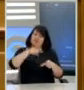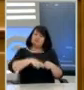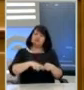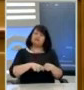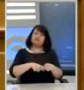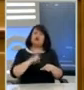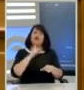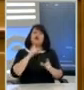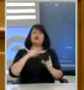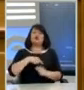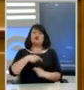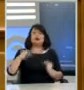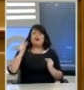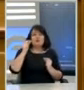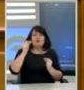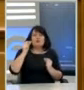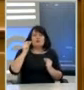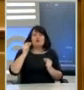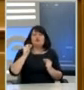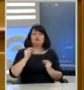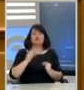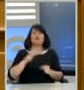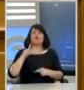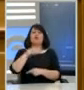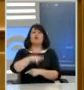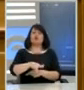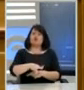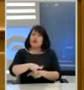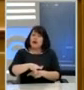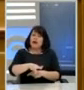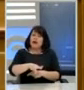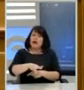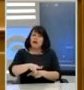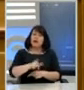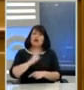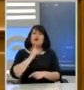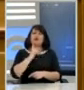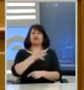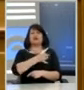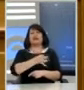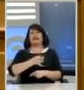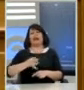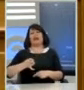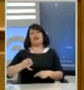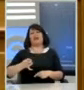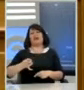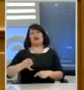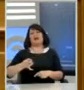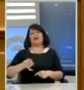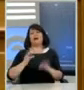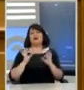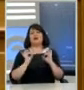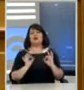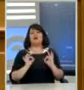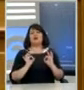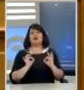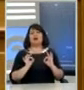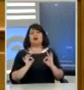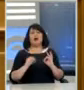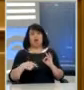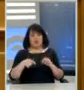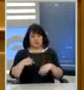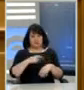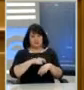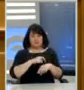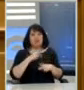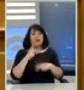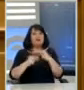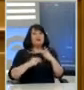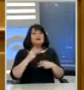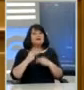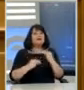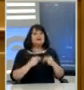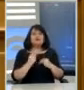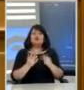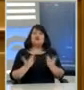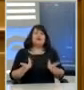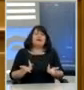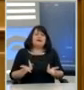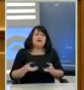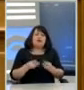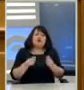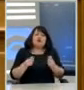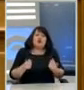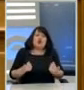η Κύπρος, όπως η Πορτογαλία, όπως η Ιρλανδία. Και θα συζητούσαμε σήμερα για το